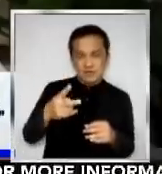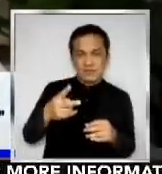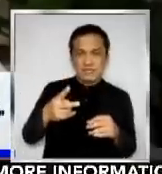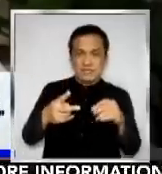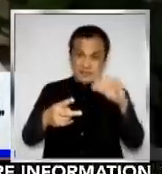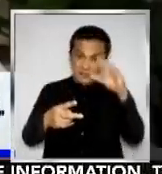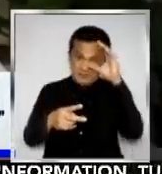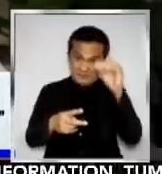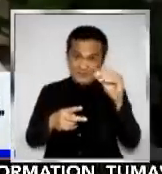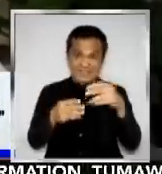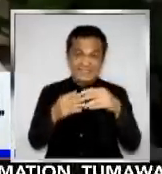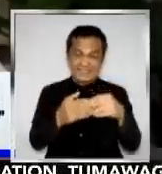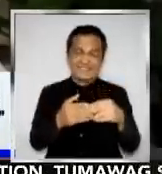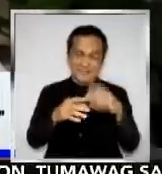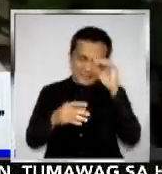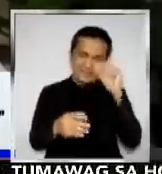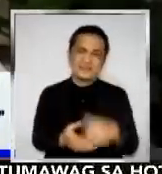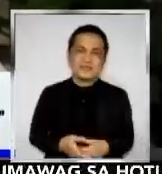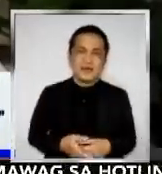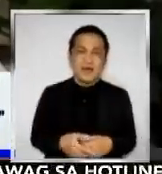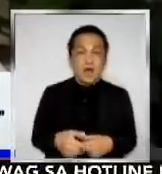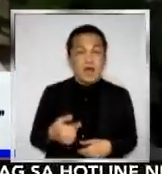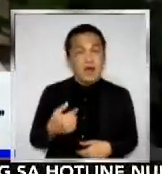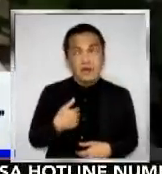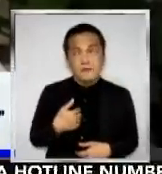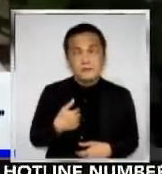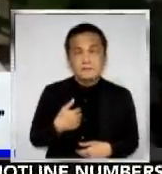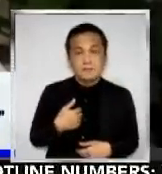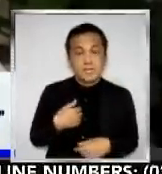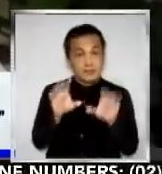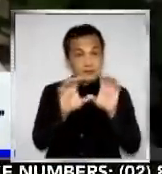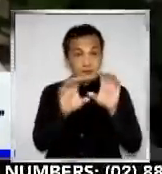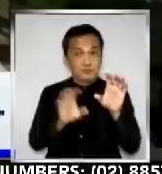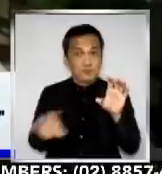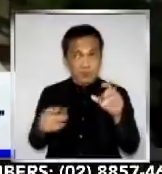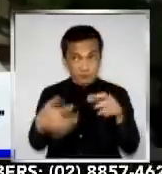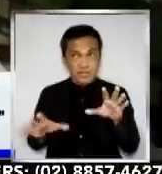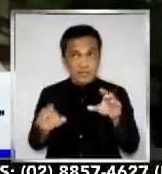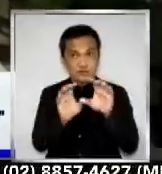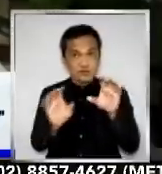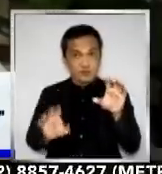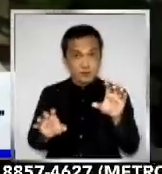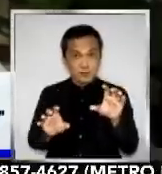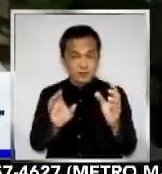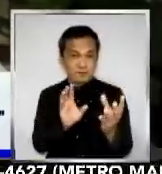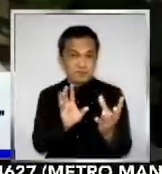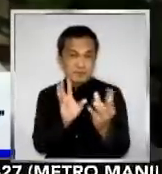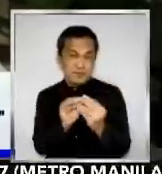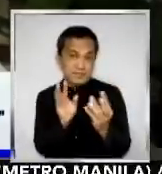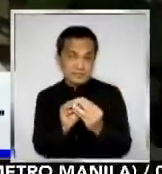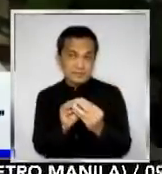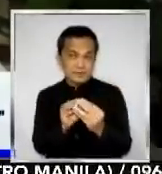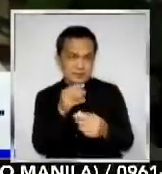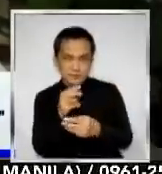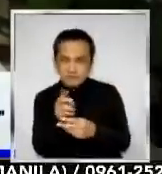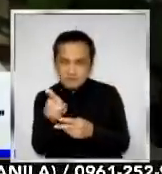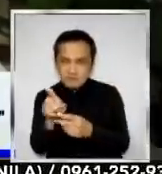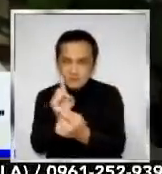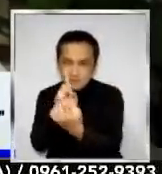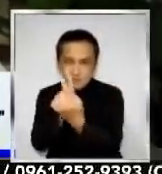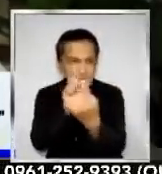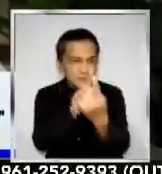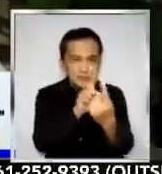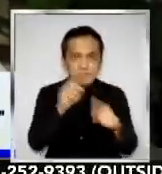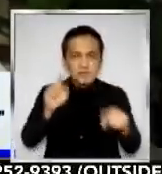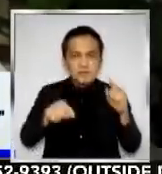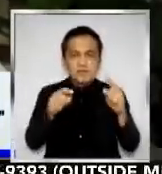recently did a Zoom meeting and we did like a screen test where I met different actors. Ang gagaling nilang lahat,